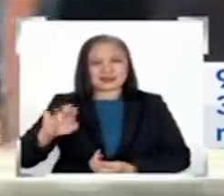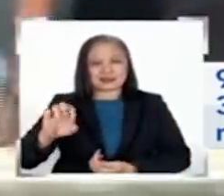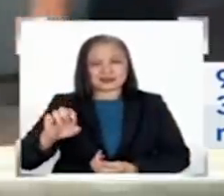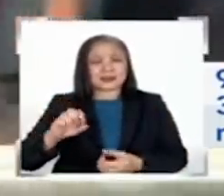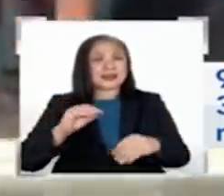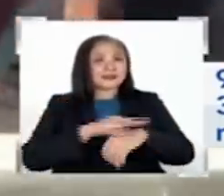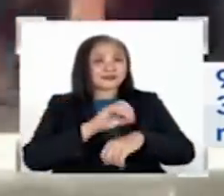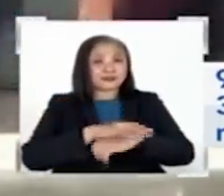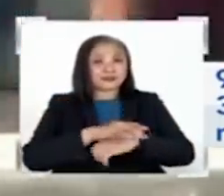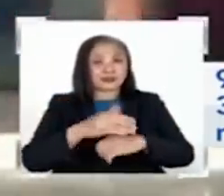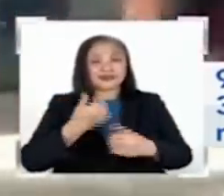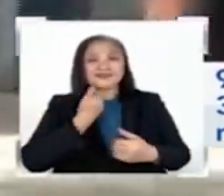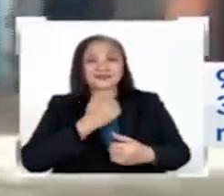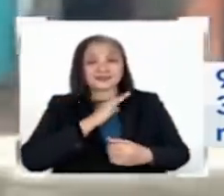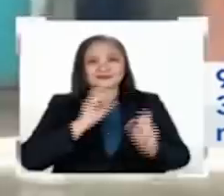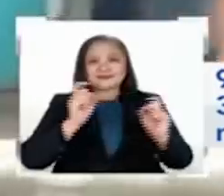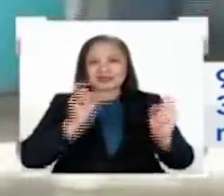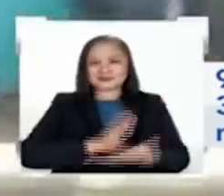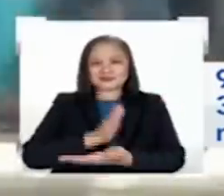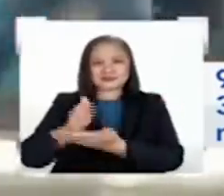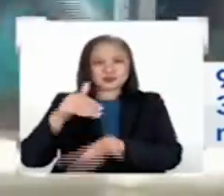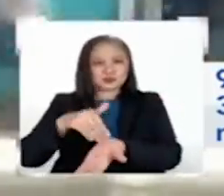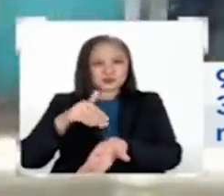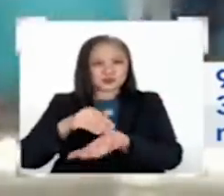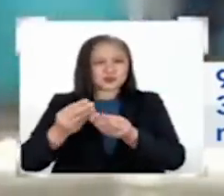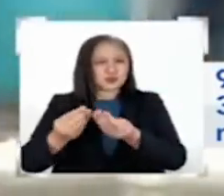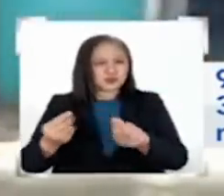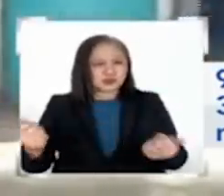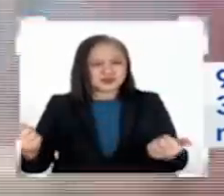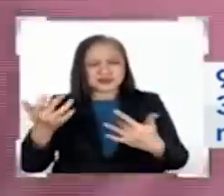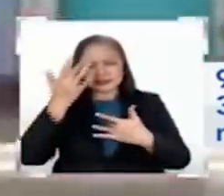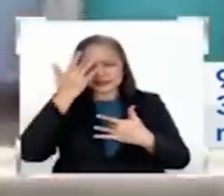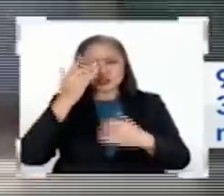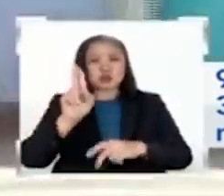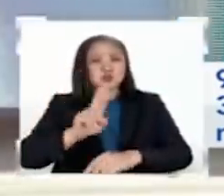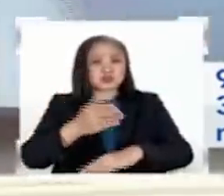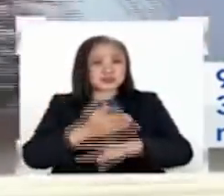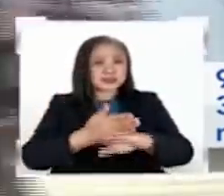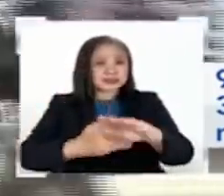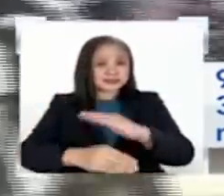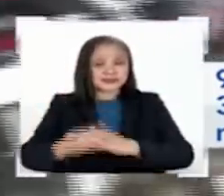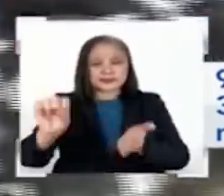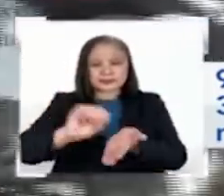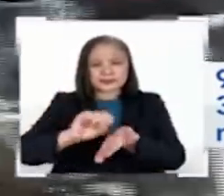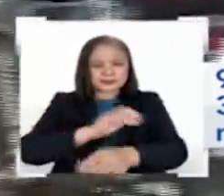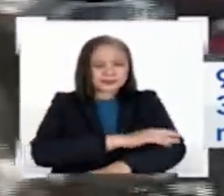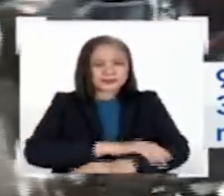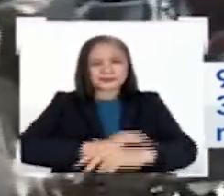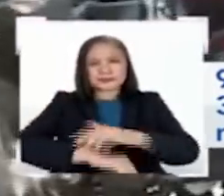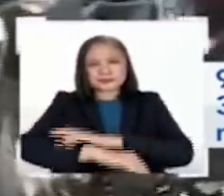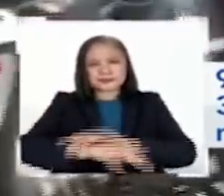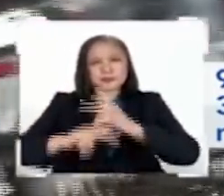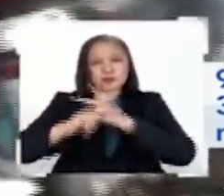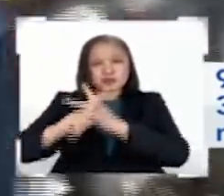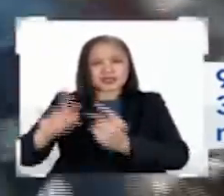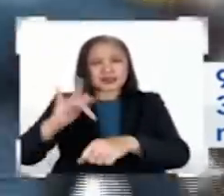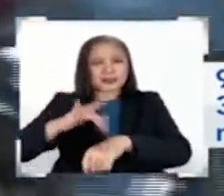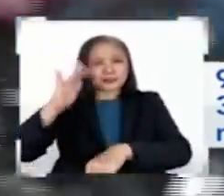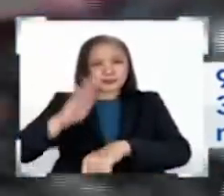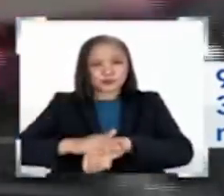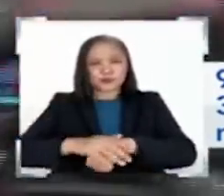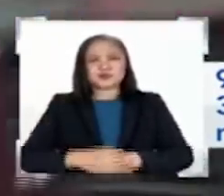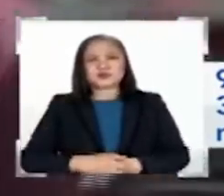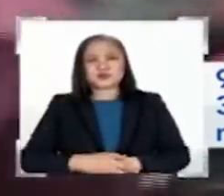para maagapan ang sakit at gumamit ng long sleeves at mosquito repellent bilang proteksyon. Patuloy rin ang search, destroy